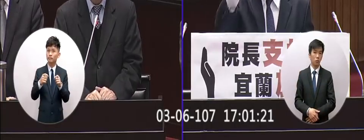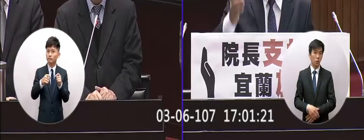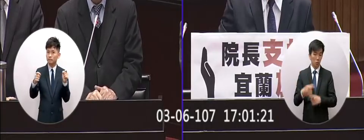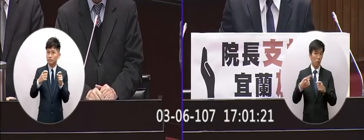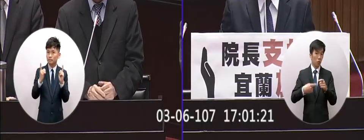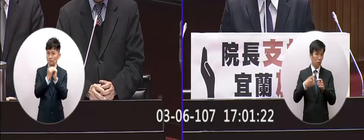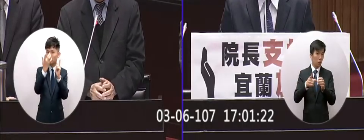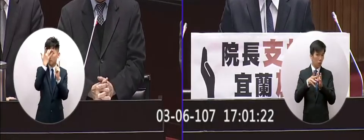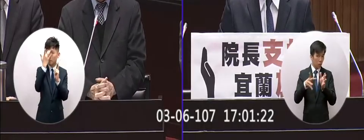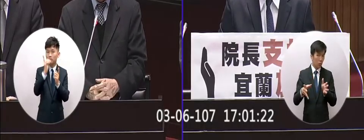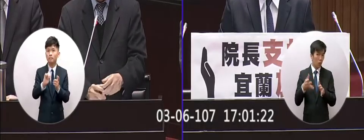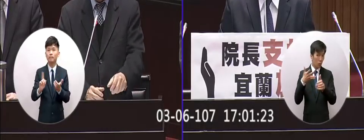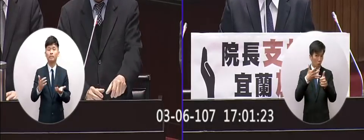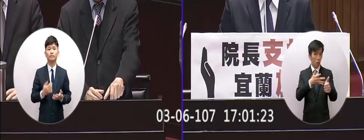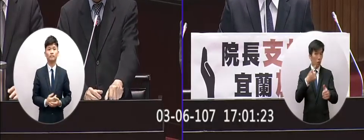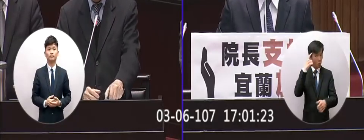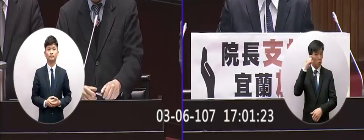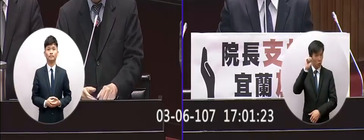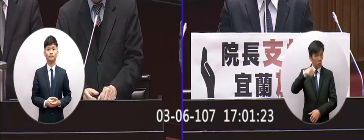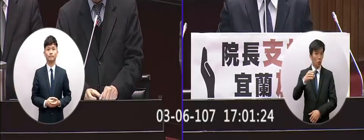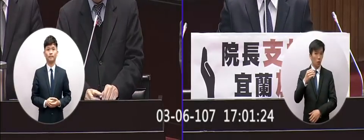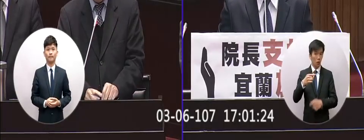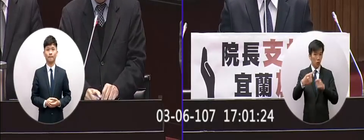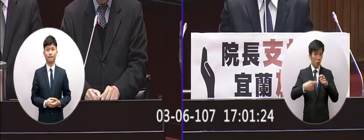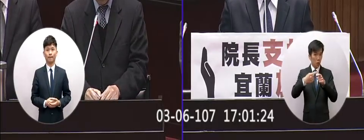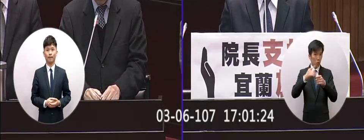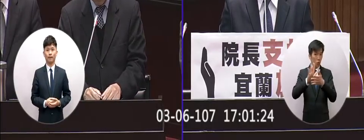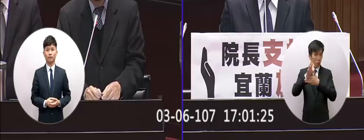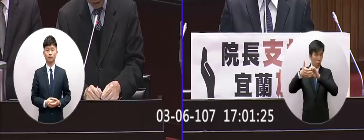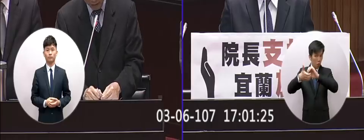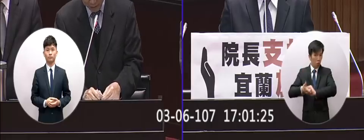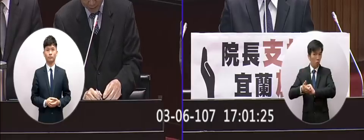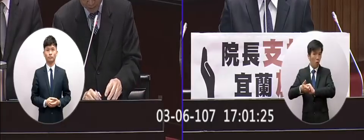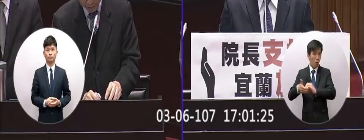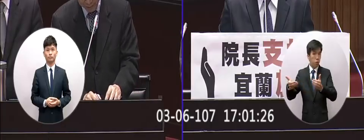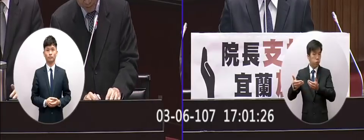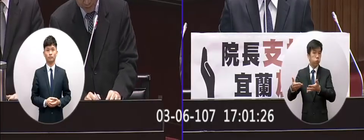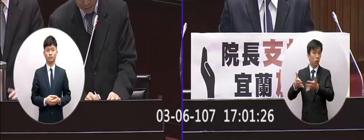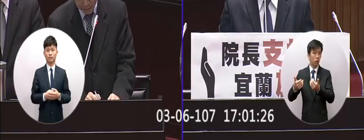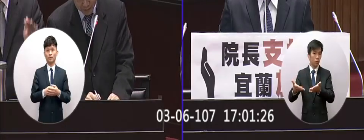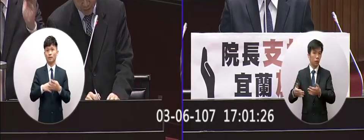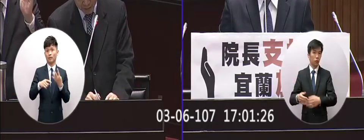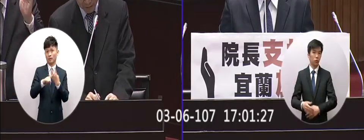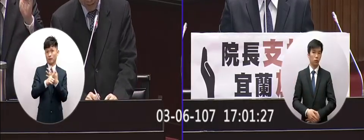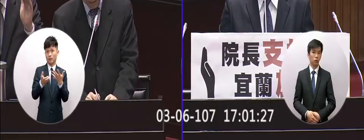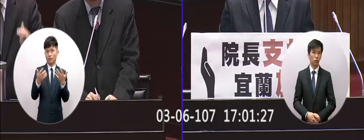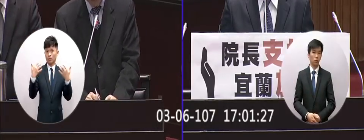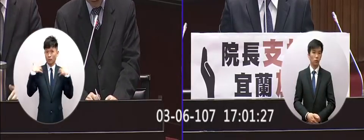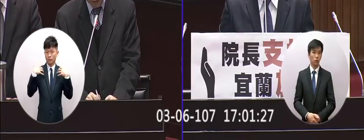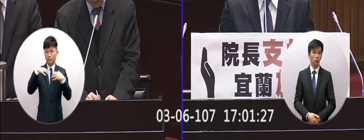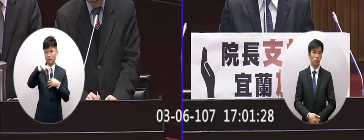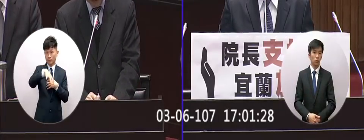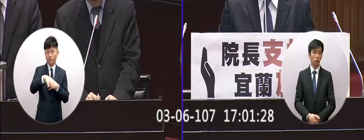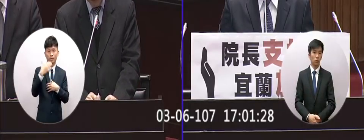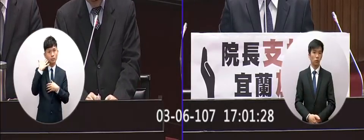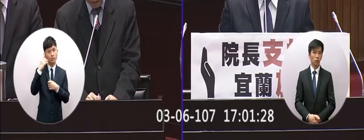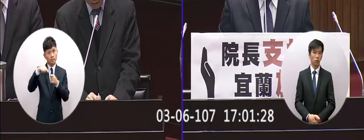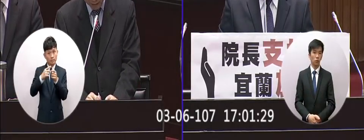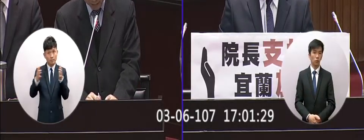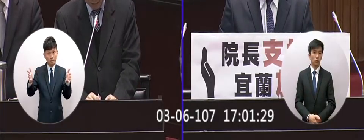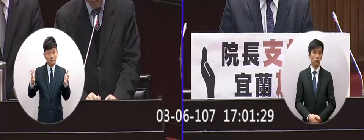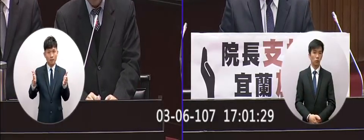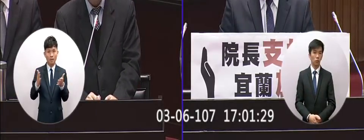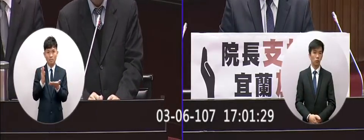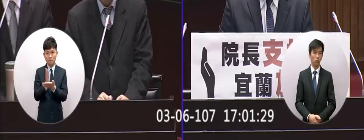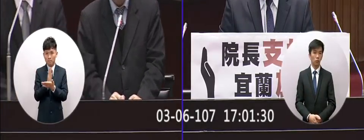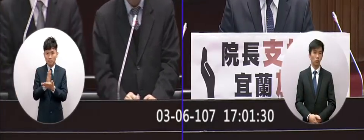那院长，你能不能承诺一年内来决定要不要动工？ 因为业务部会如果认为一年内有办法提